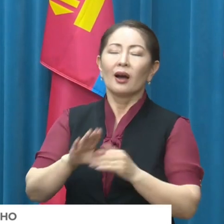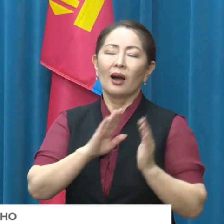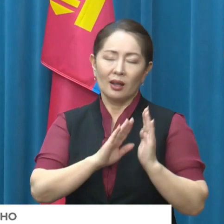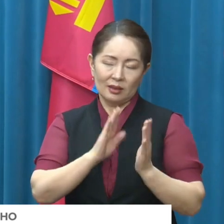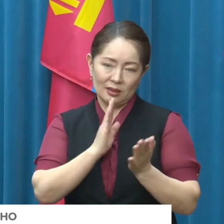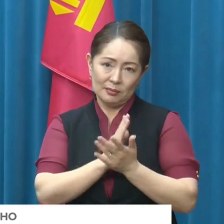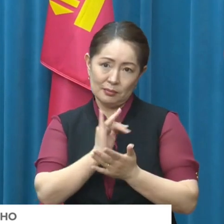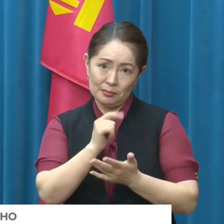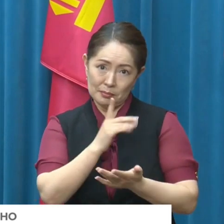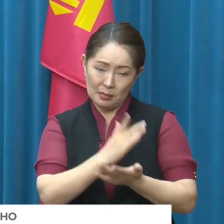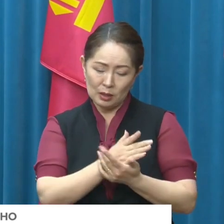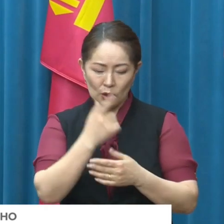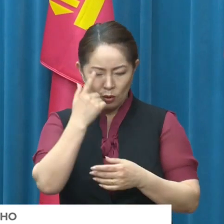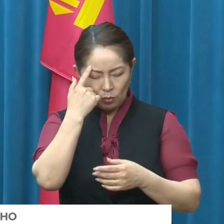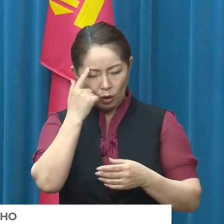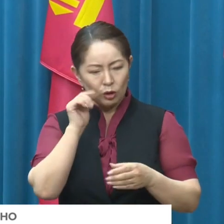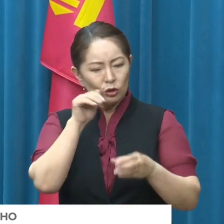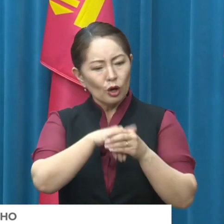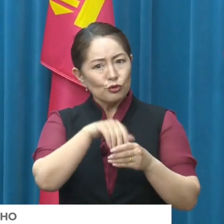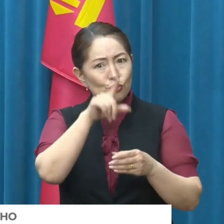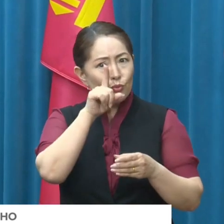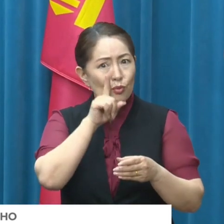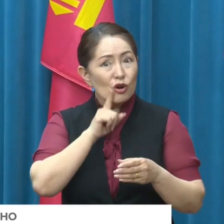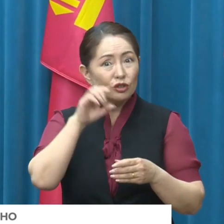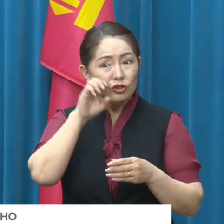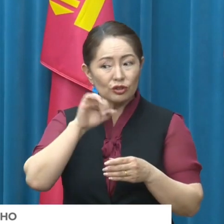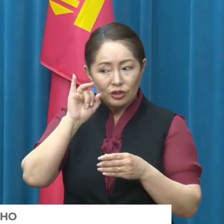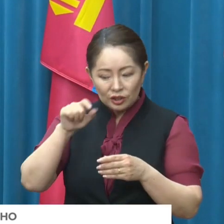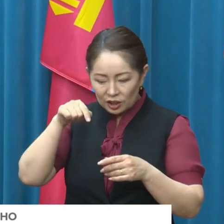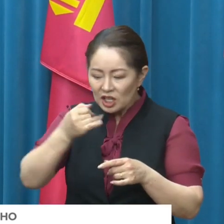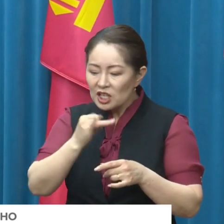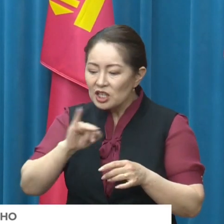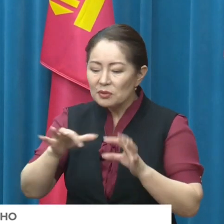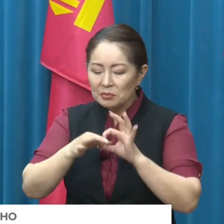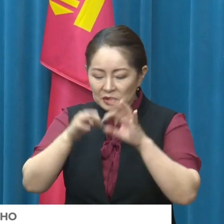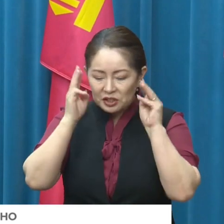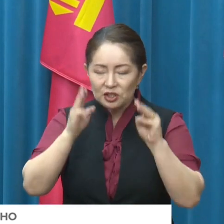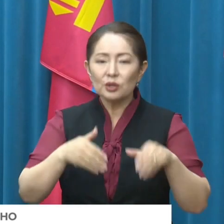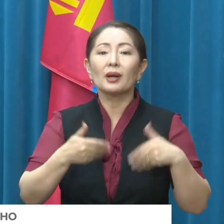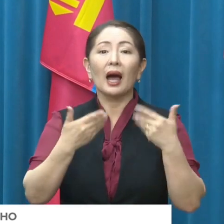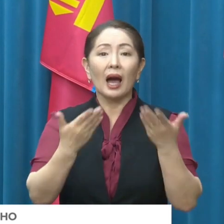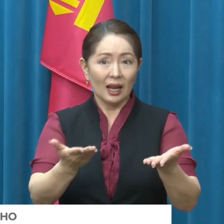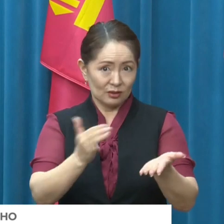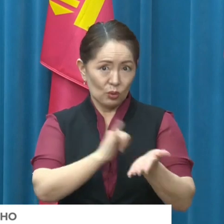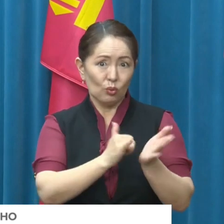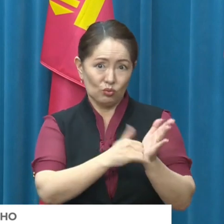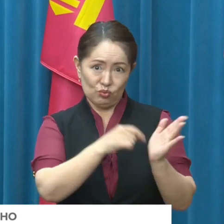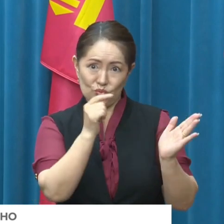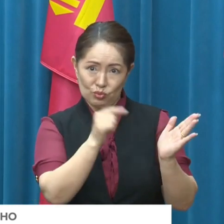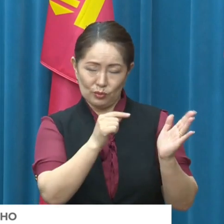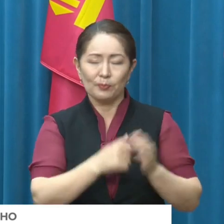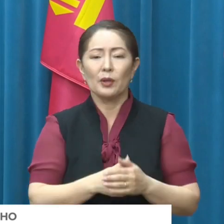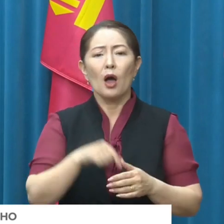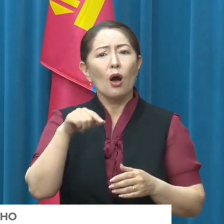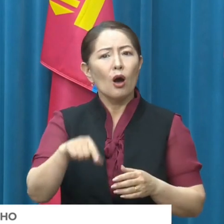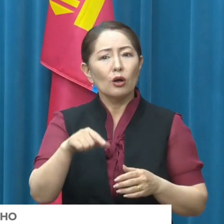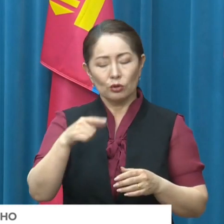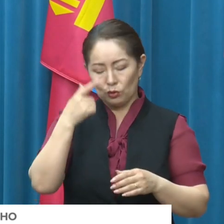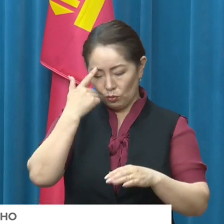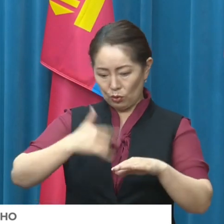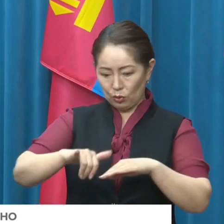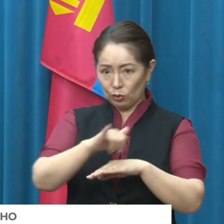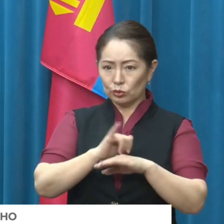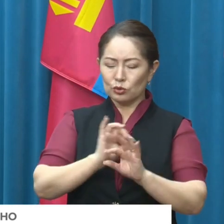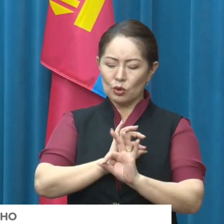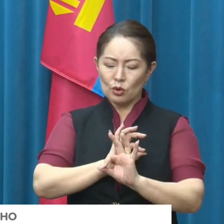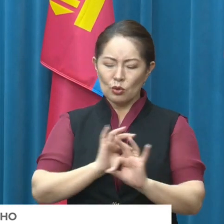нэмэгдэх одоо Монгол улсад ирэх сонирхолтой байгаа учраас өнөөдрийн шийдвэрийг гаргаж ийн гэсэн үг. За, өнөөдрийн байдлаар манай улсад бүх төрлийн